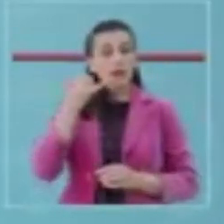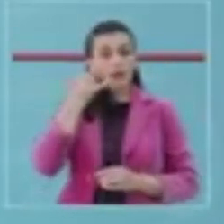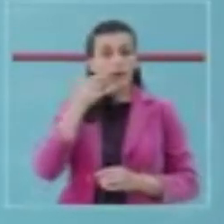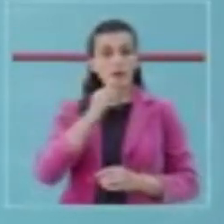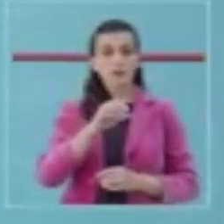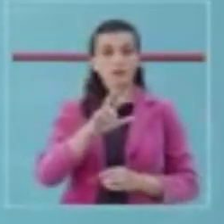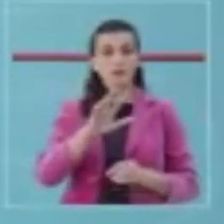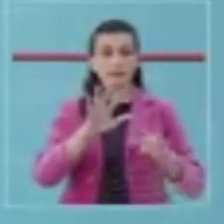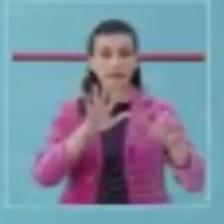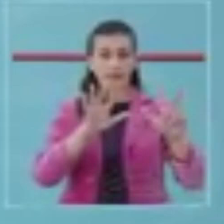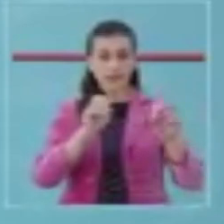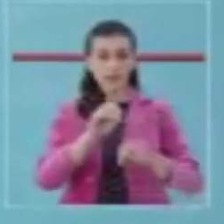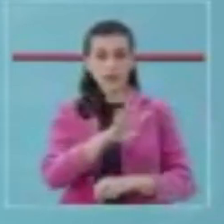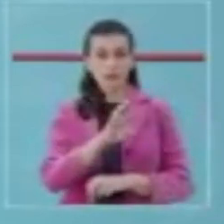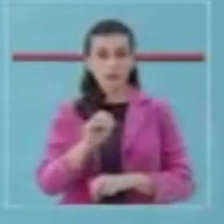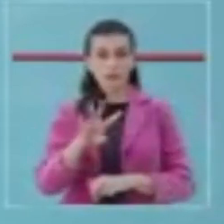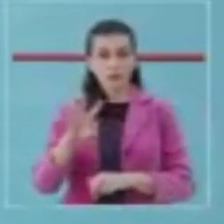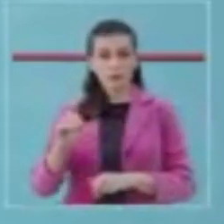gjelbër